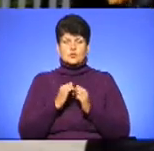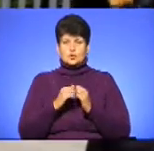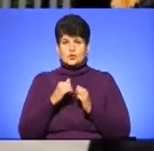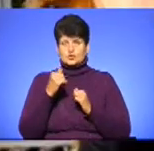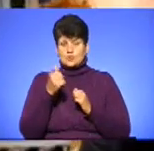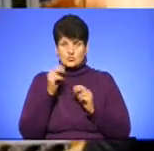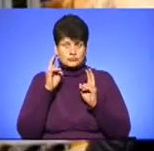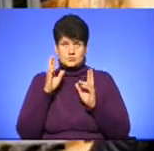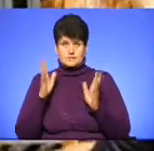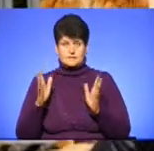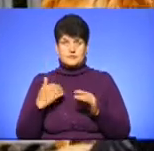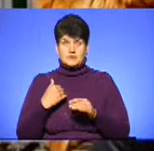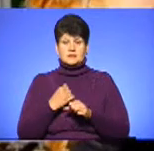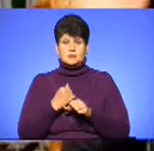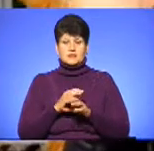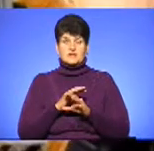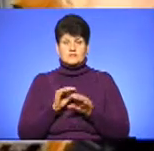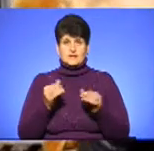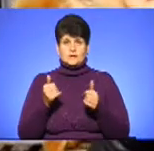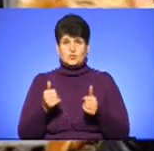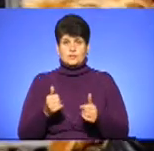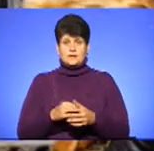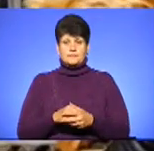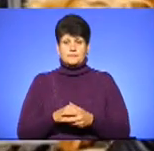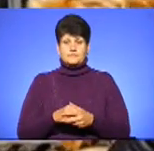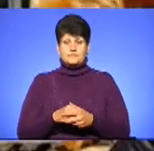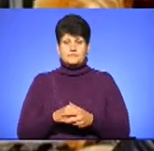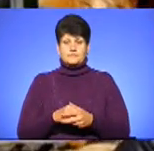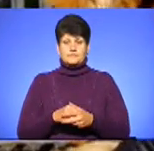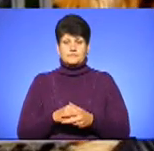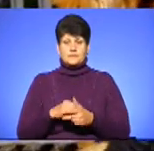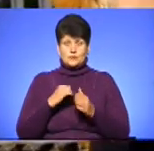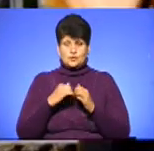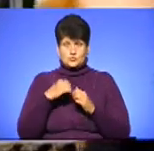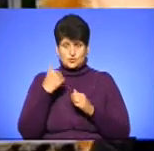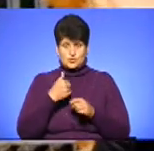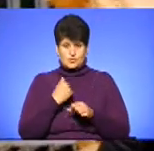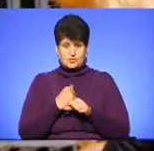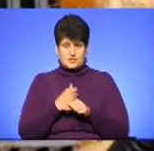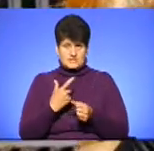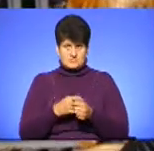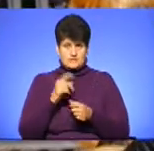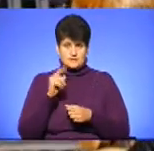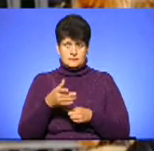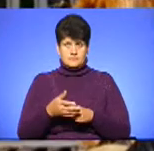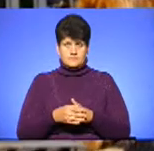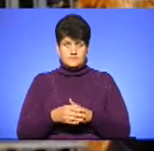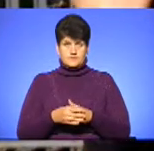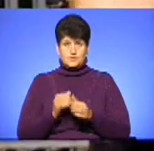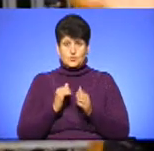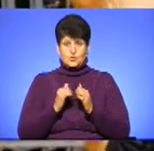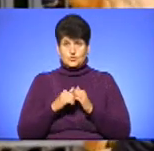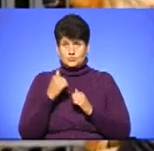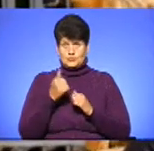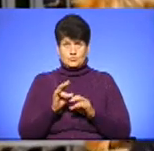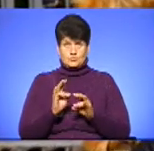не знала. Ми зробили і зробили, і все добре. Ну, але тоді так. Кожного року треба щеплювати. Ви щеплюєте? Кожного року